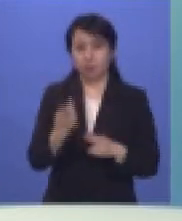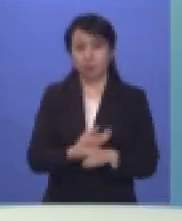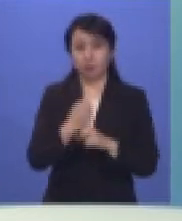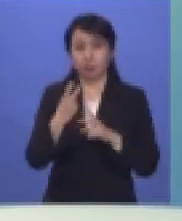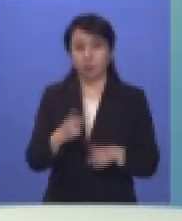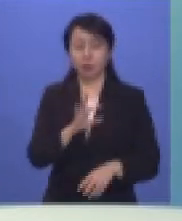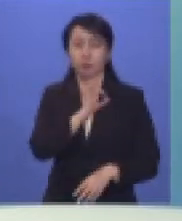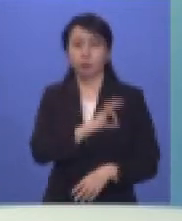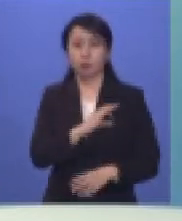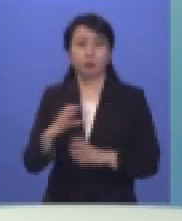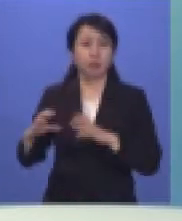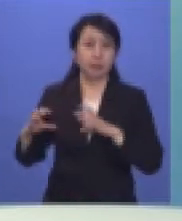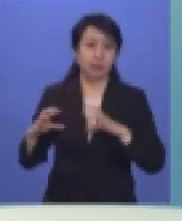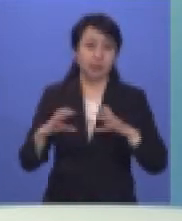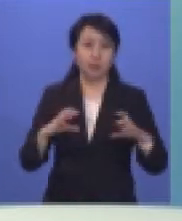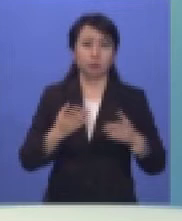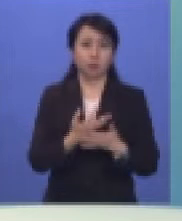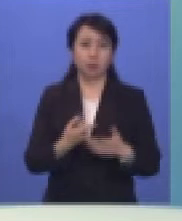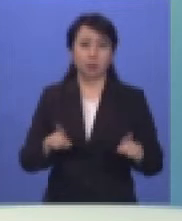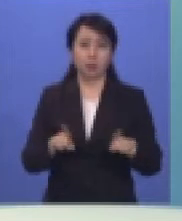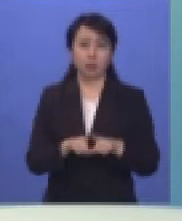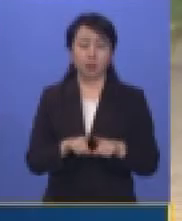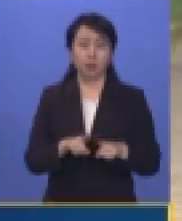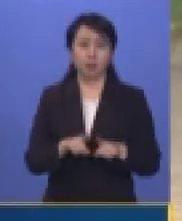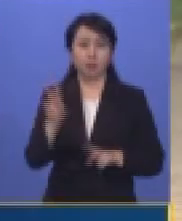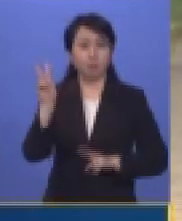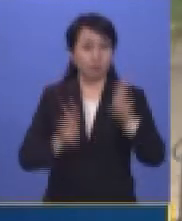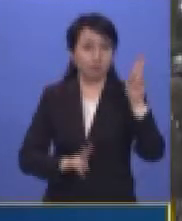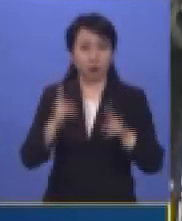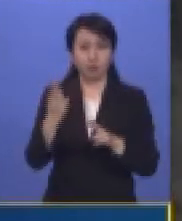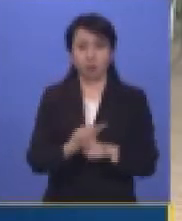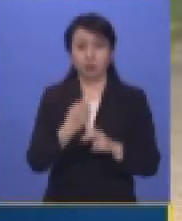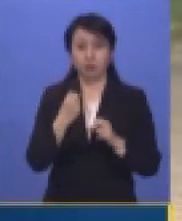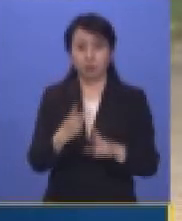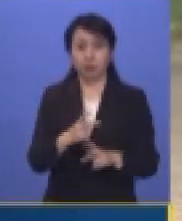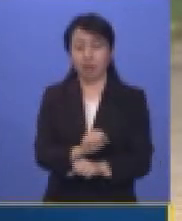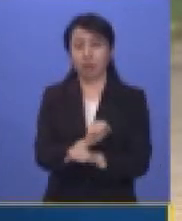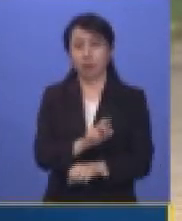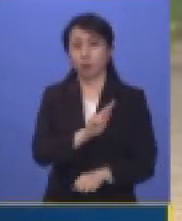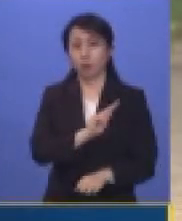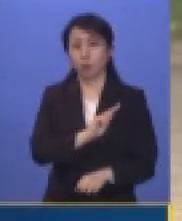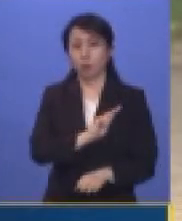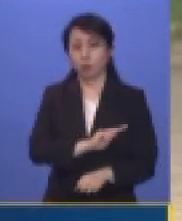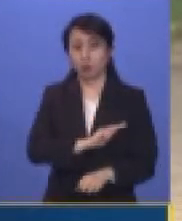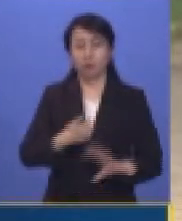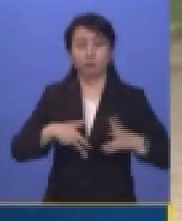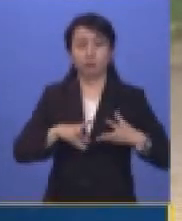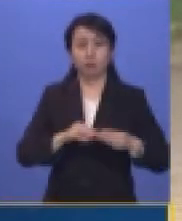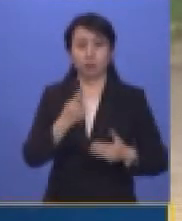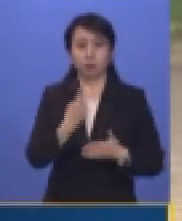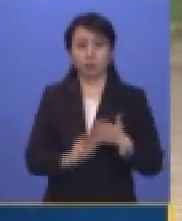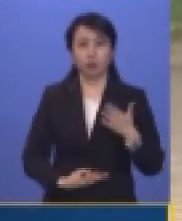требований безопасности при эксплуатации транспортных средств, а также правил безопасности и охраны труда. В результате